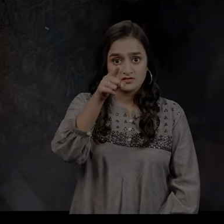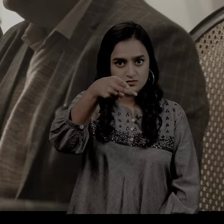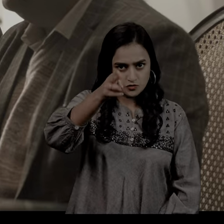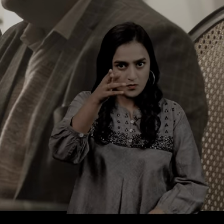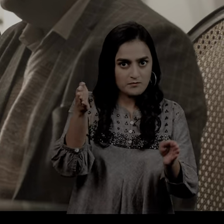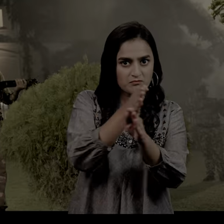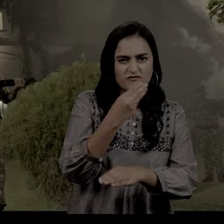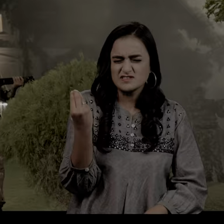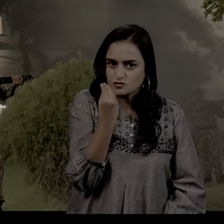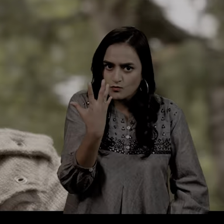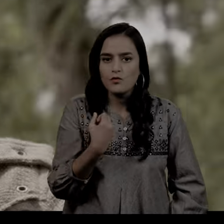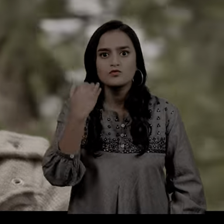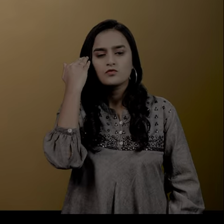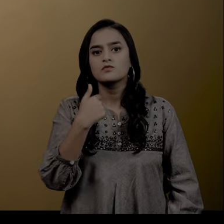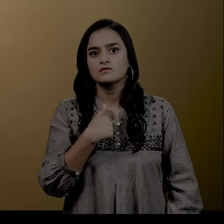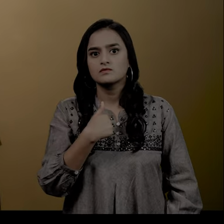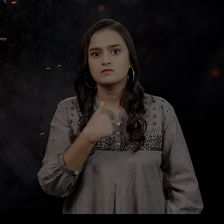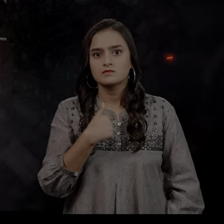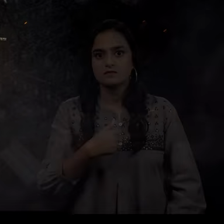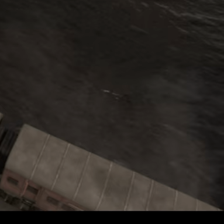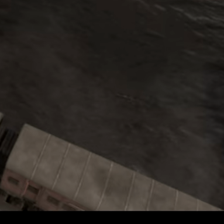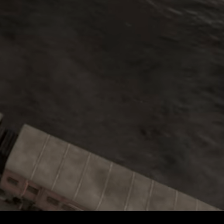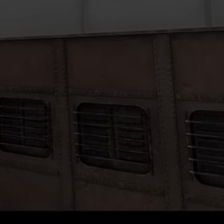उसको एंकाउंटर करने से पहले एक बात बता करना है